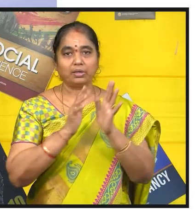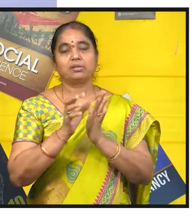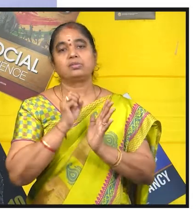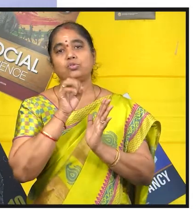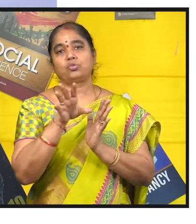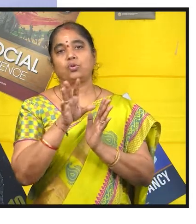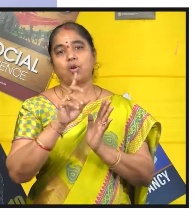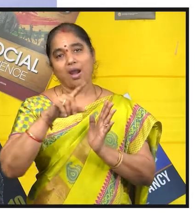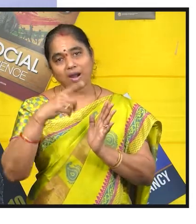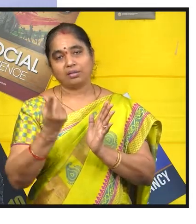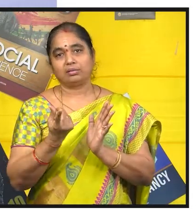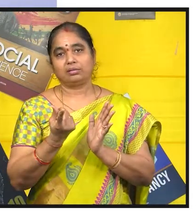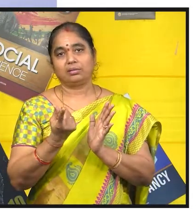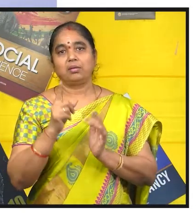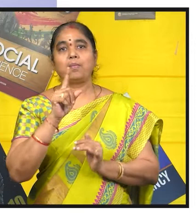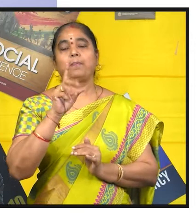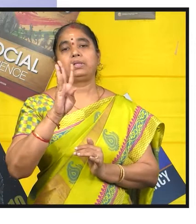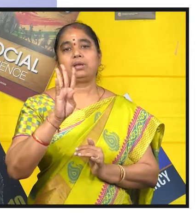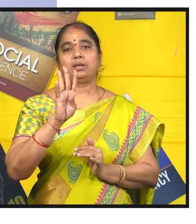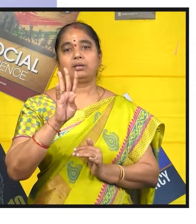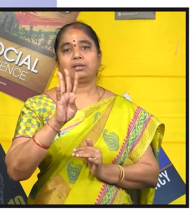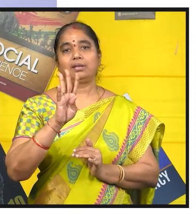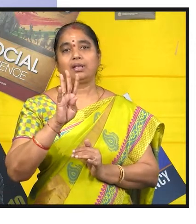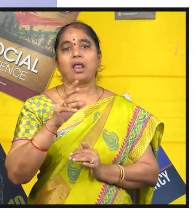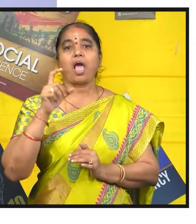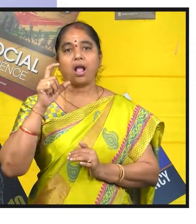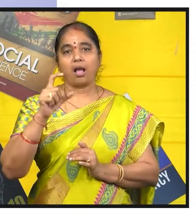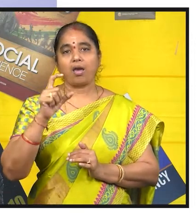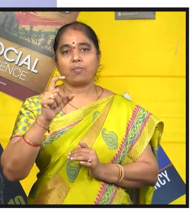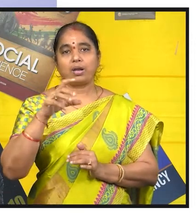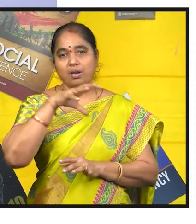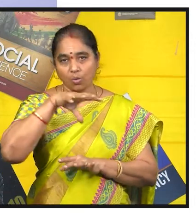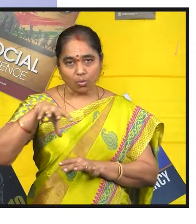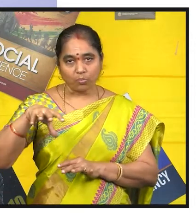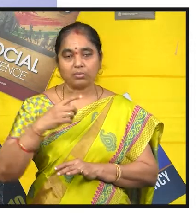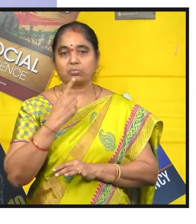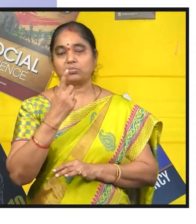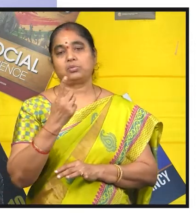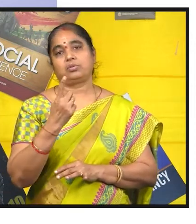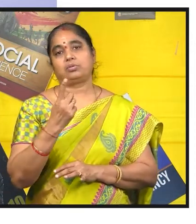அழைக்கிறோம். அதற்கு அடுத்தது 14 கார்பன் குடும்பம் என்று அழைக்கிறோம்,